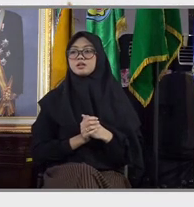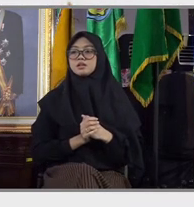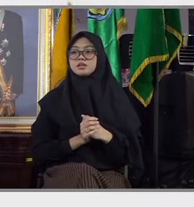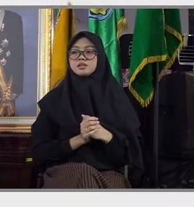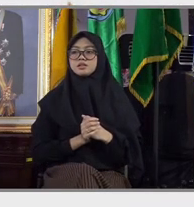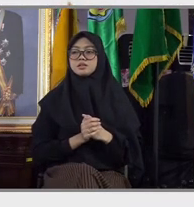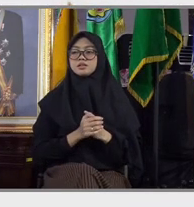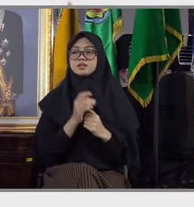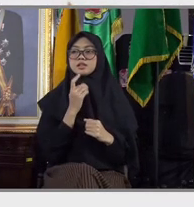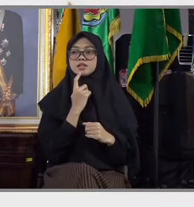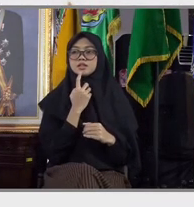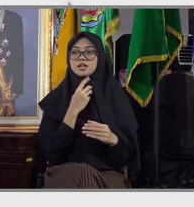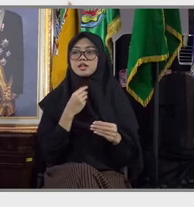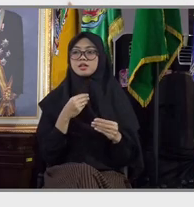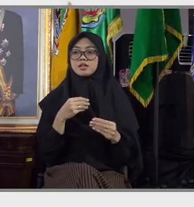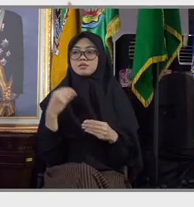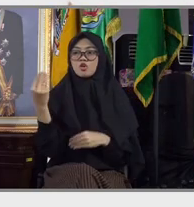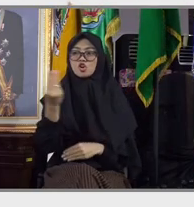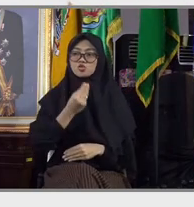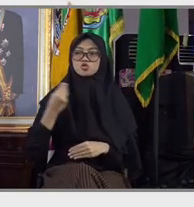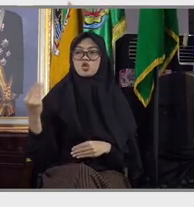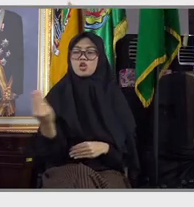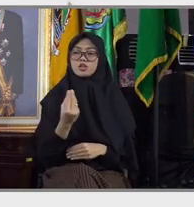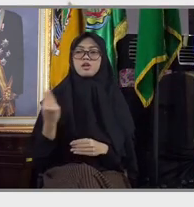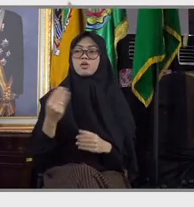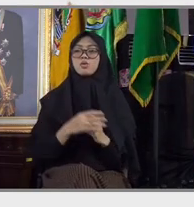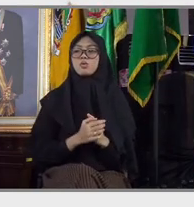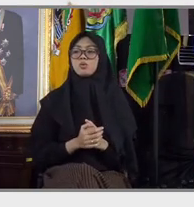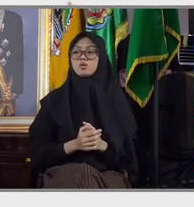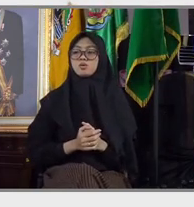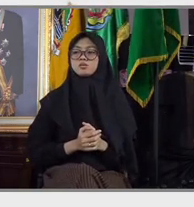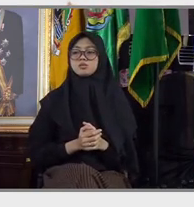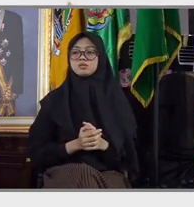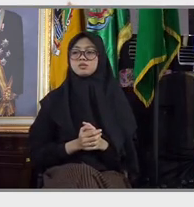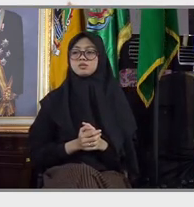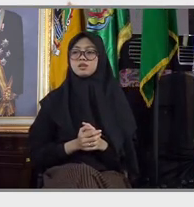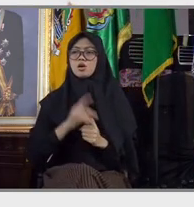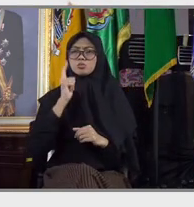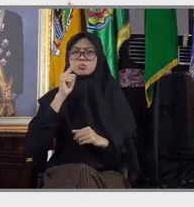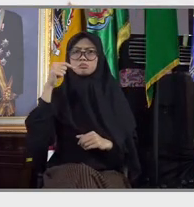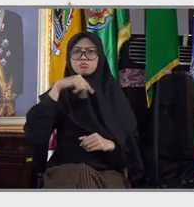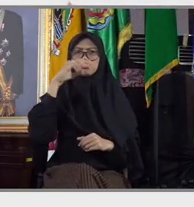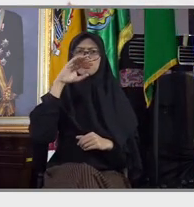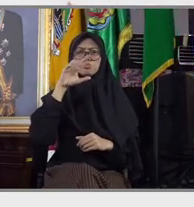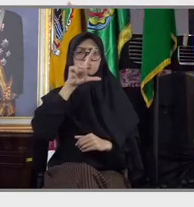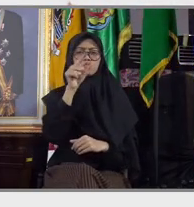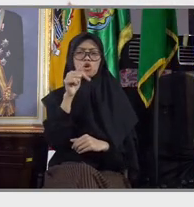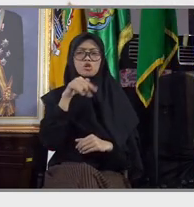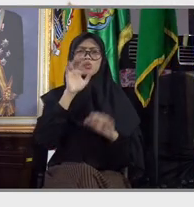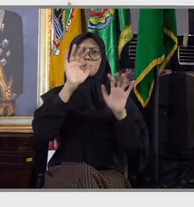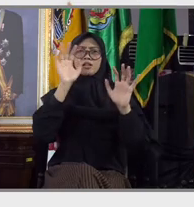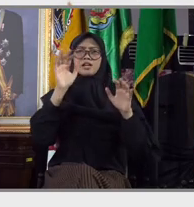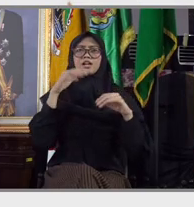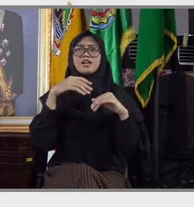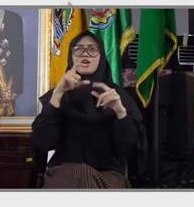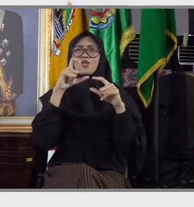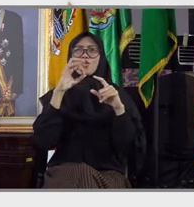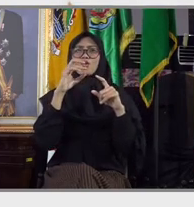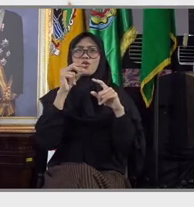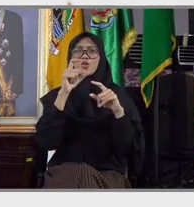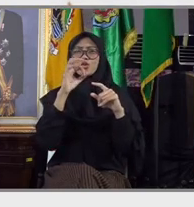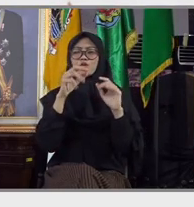pariwisata. Semuanya heboh bulan-bulan ini karena adanya corona, komunitas rondo mempesona. Mohon